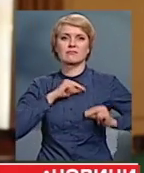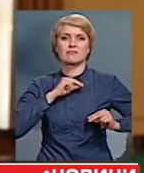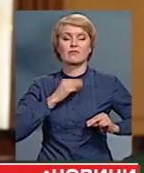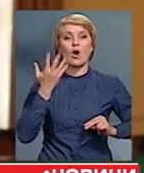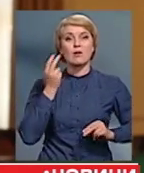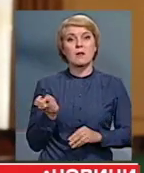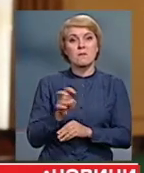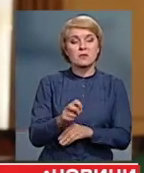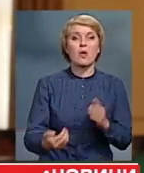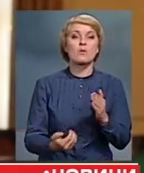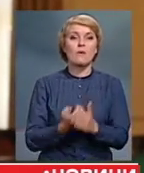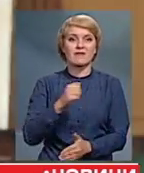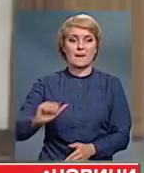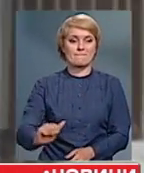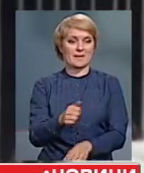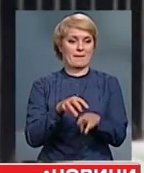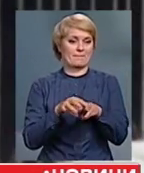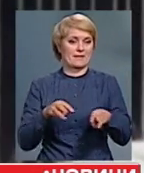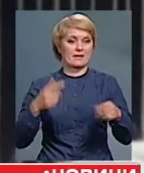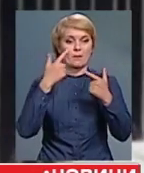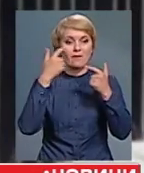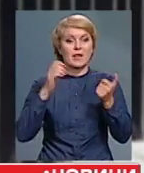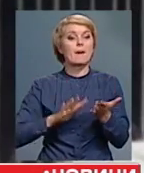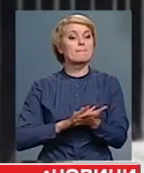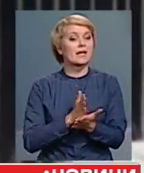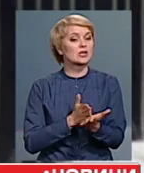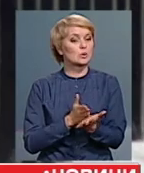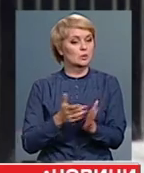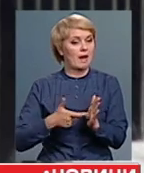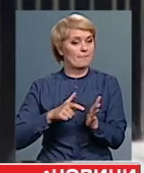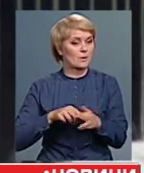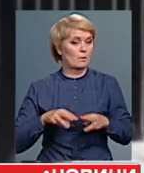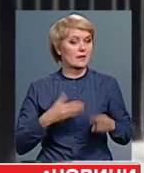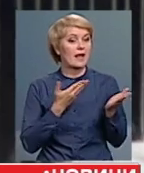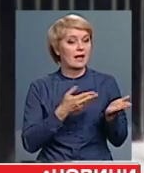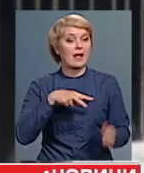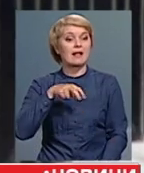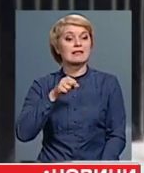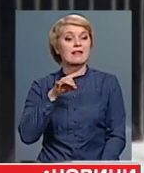новий очільник уряду. Про це повідомила прес-служба Кабінету міністрів. Ларі – один з